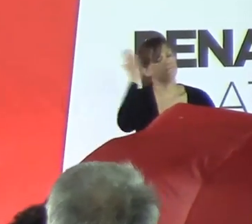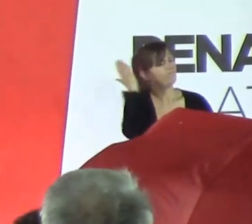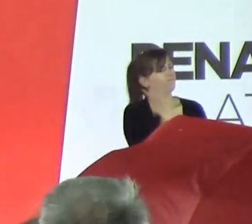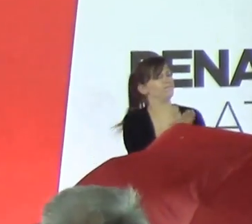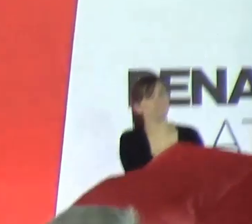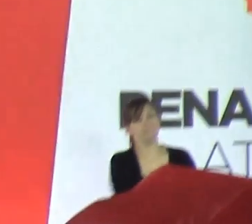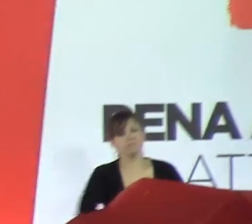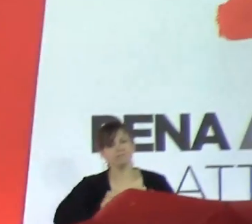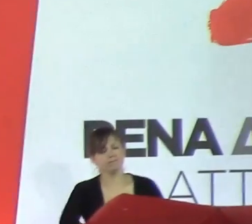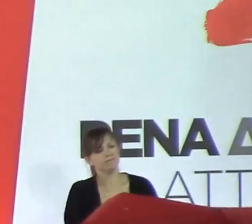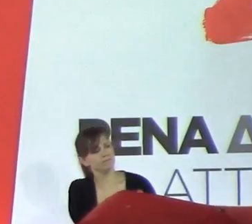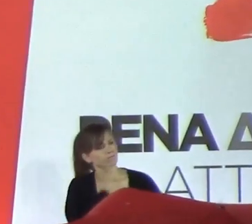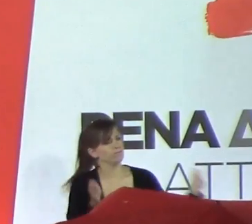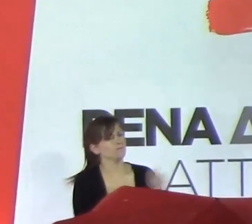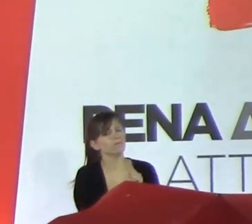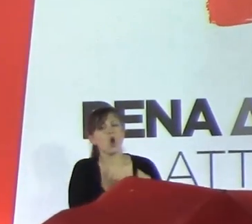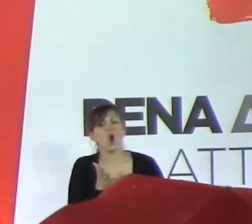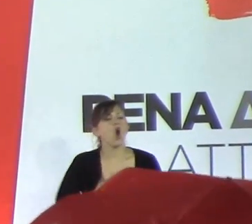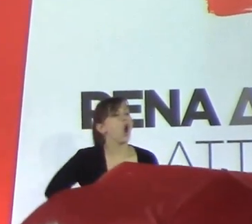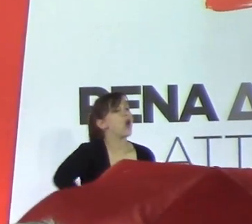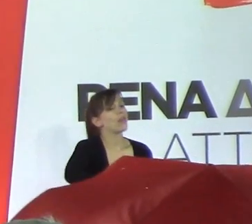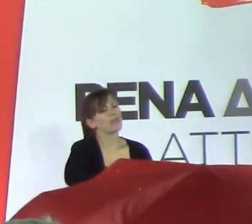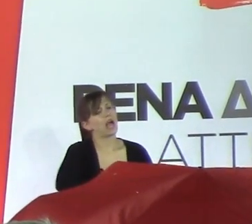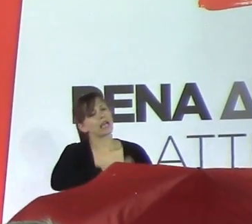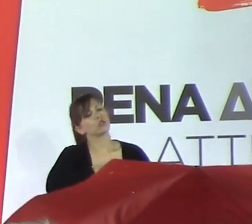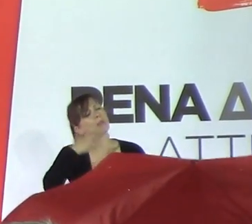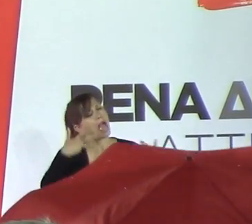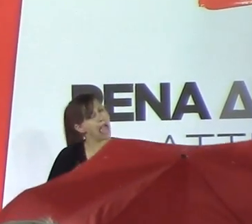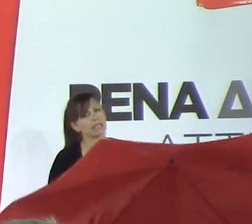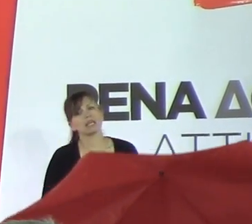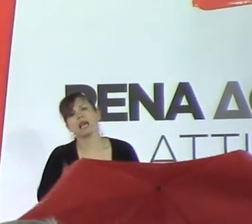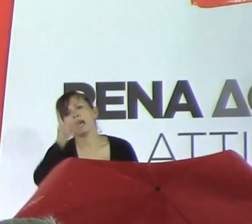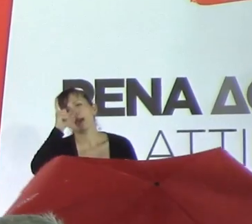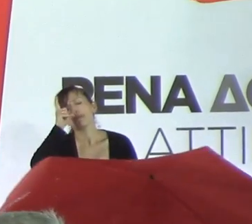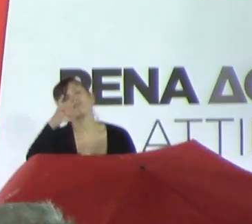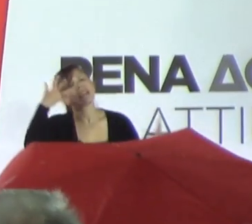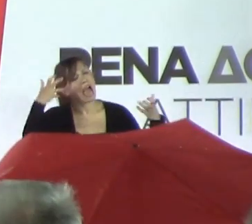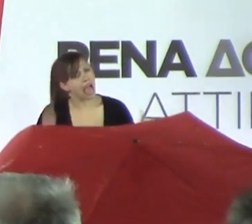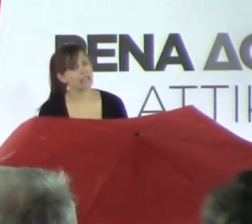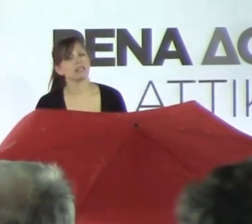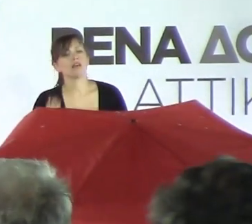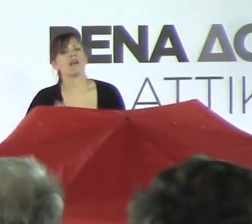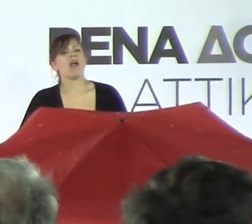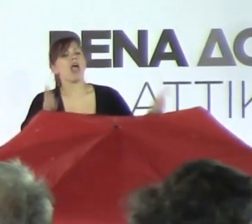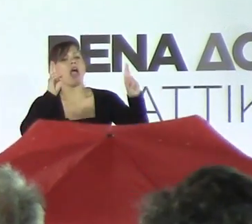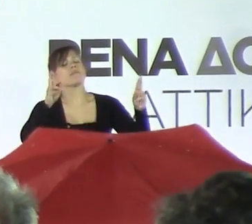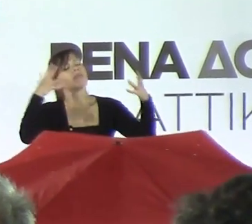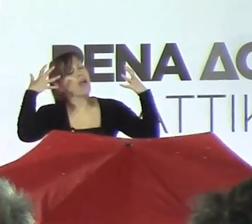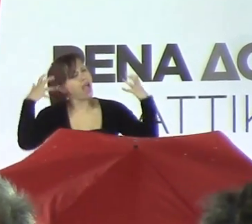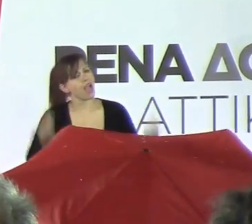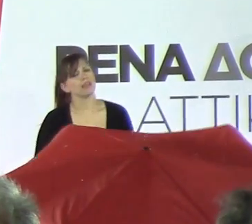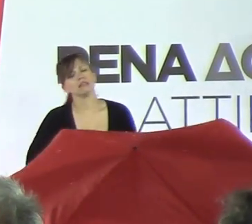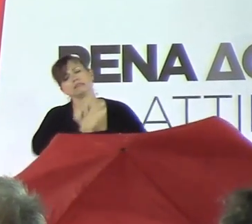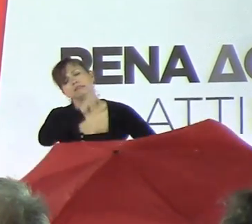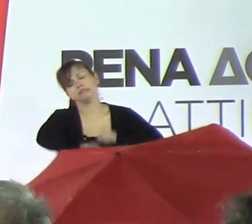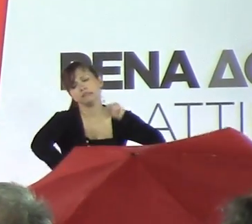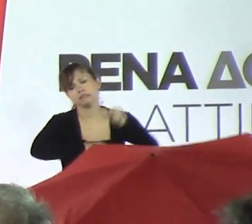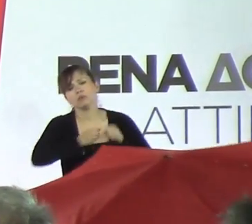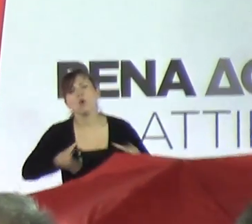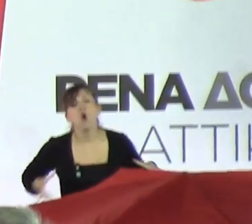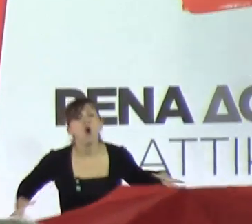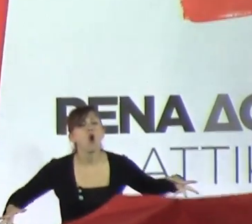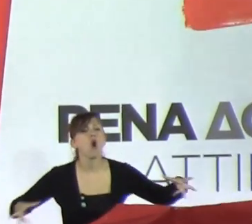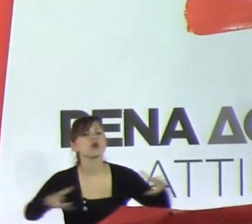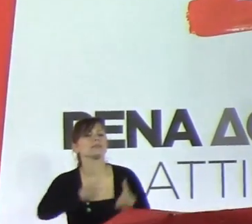έχει αξιοπρέπεια, περηφάνεια, θα δείξει ότι έχει ελπίδα και θα αγωνιστεί και να οικοδομήσουμε μαζί